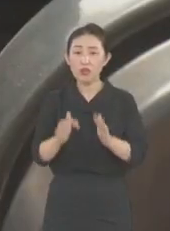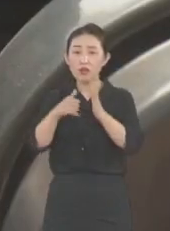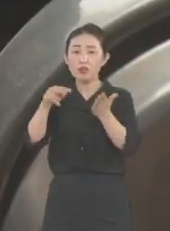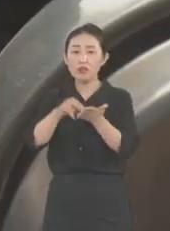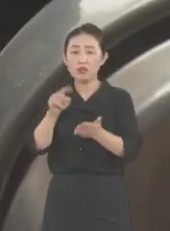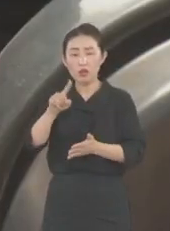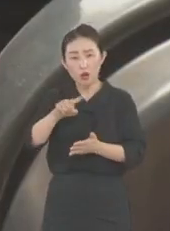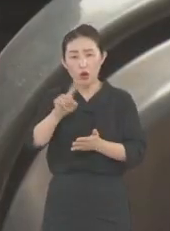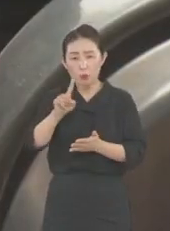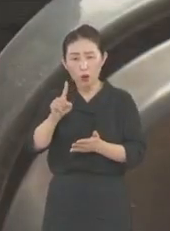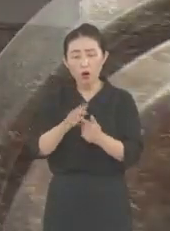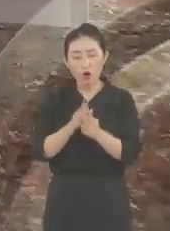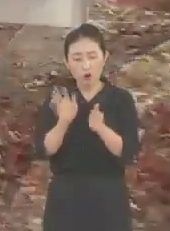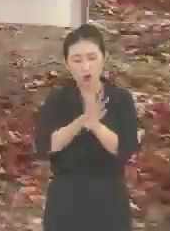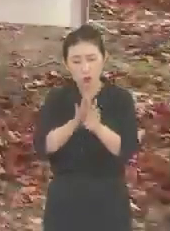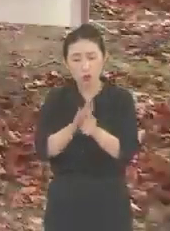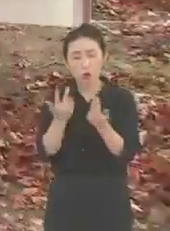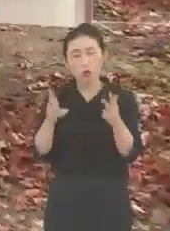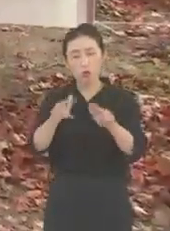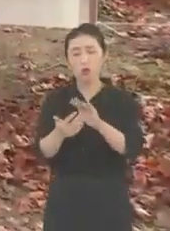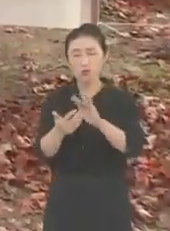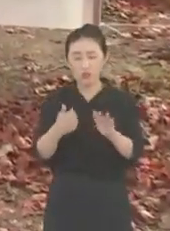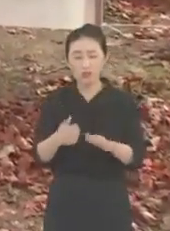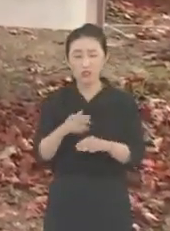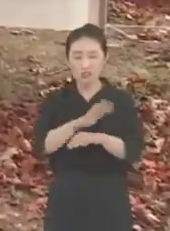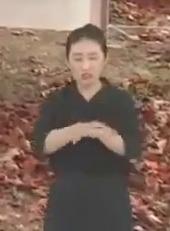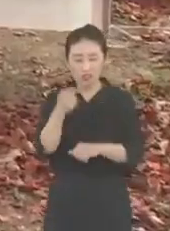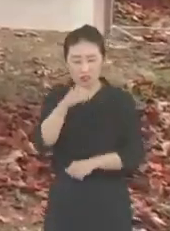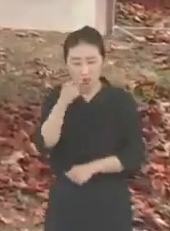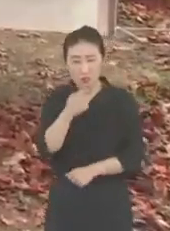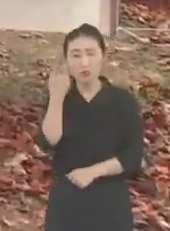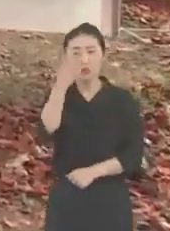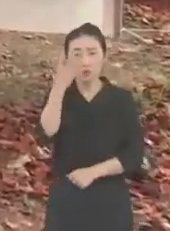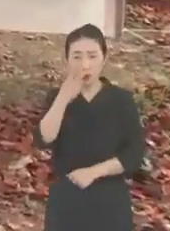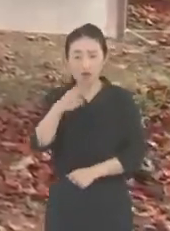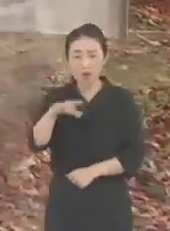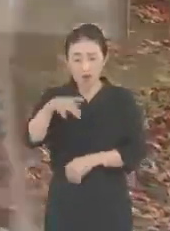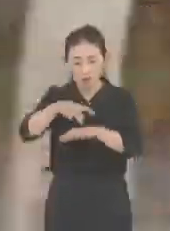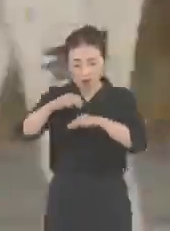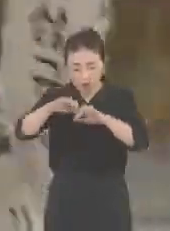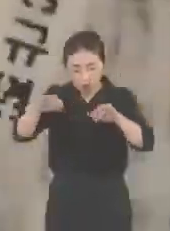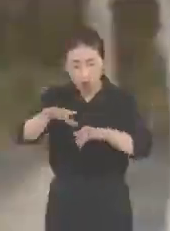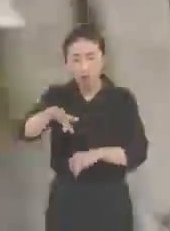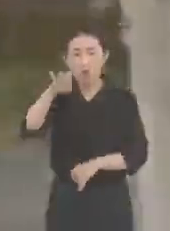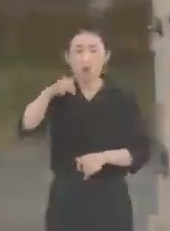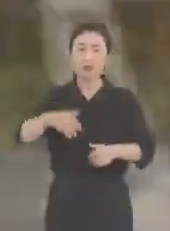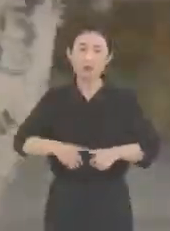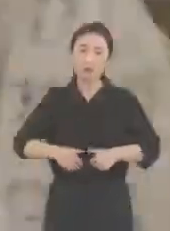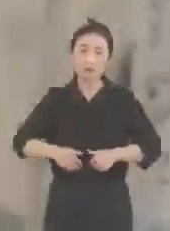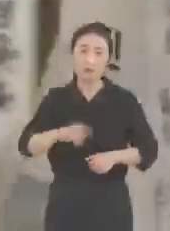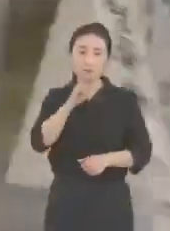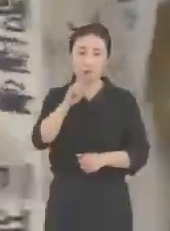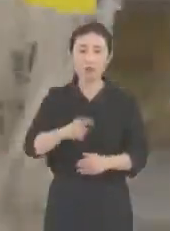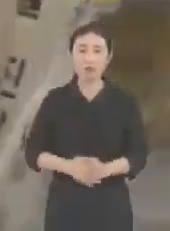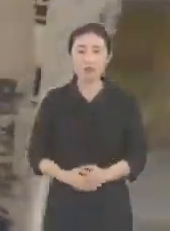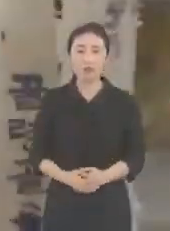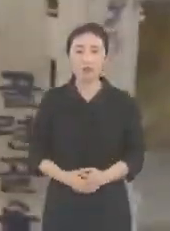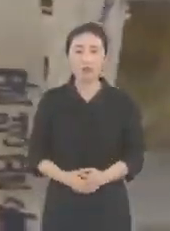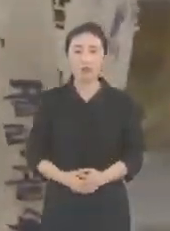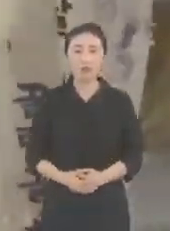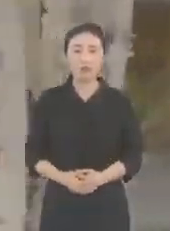유족들은 평화와 추모에 앞서 철저한 조사와 감식이 선행돼야 한다고 말합니다. TJB 김철진입니다.